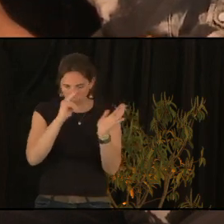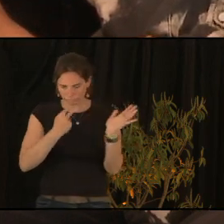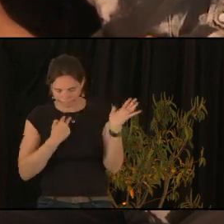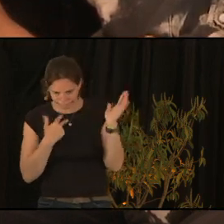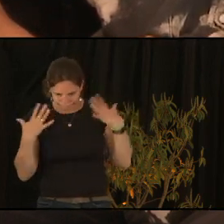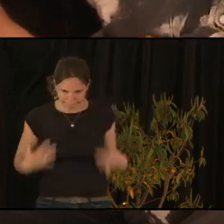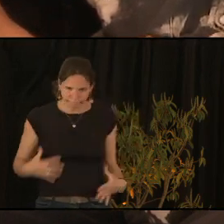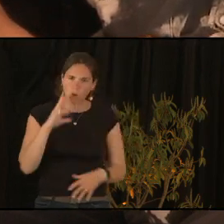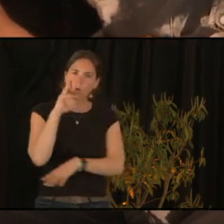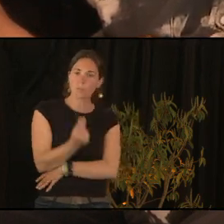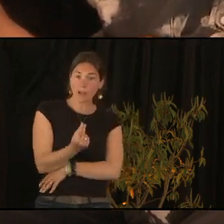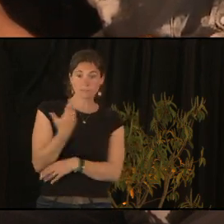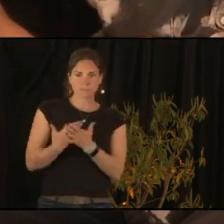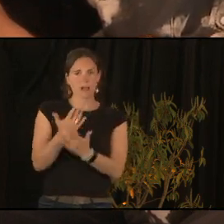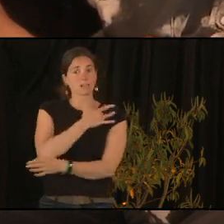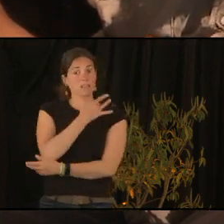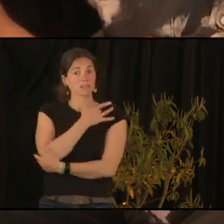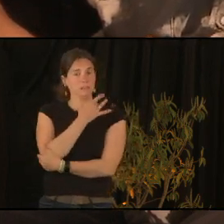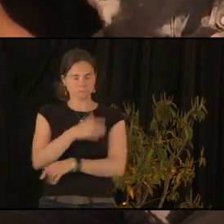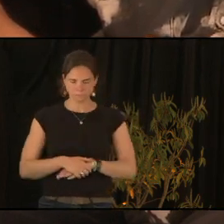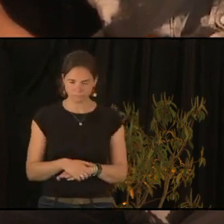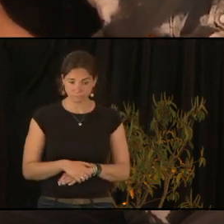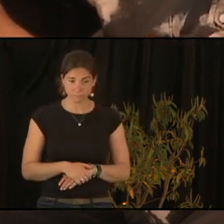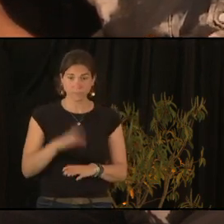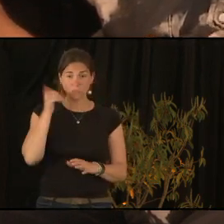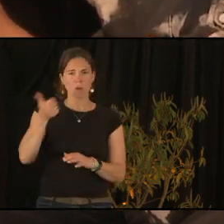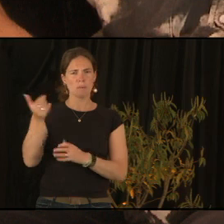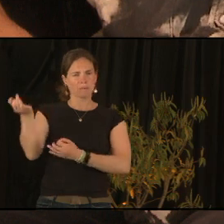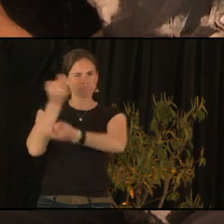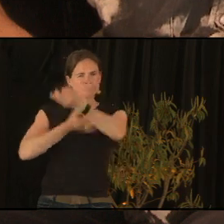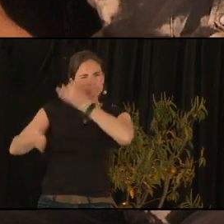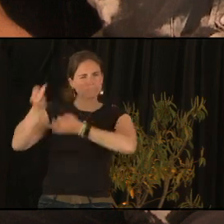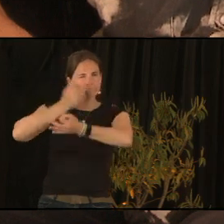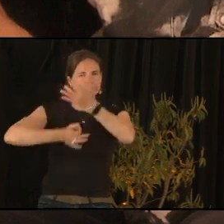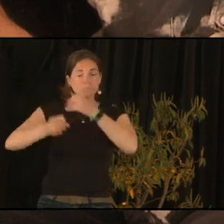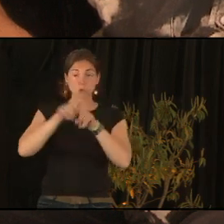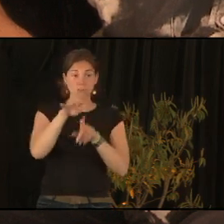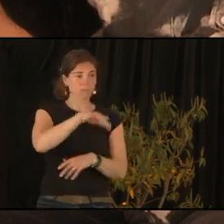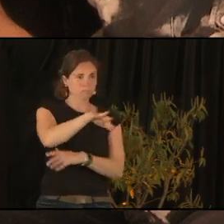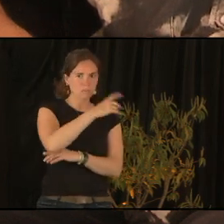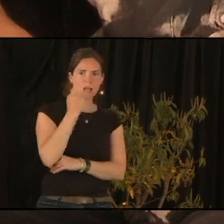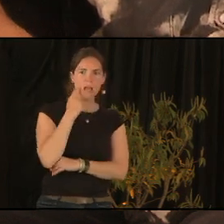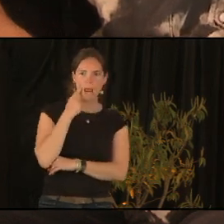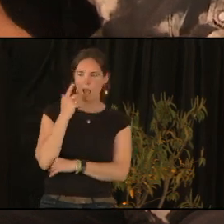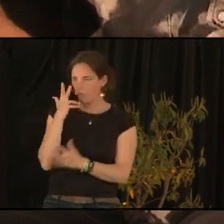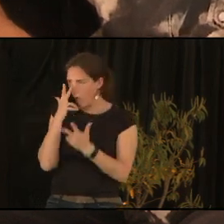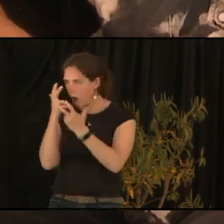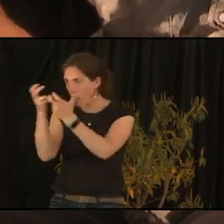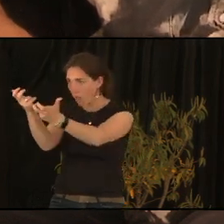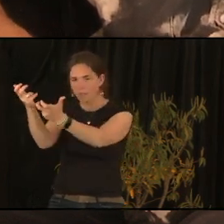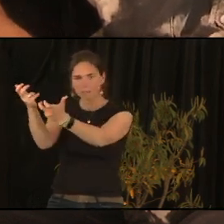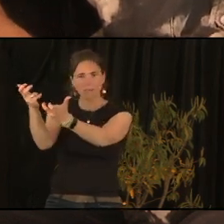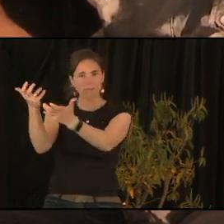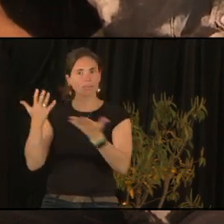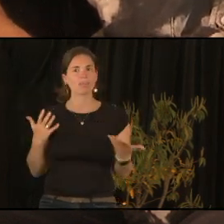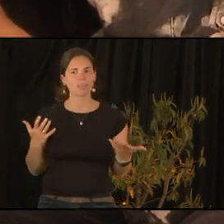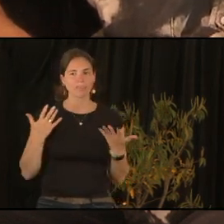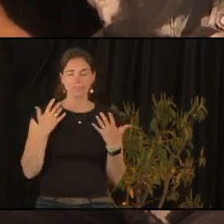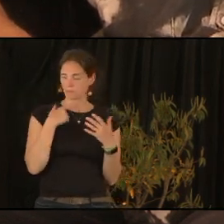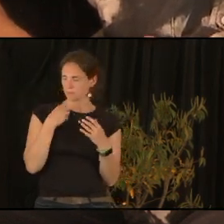donc ça m'intéressait beaucoup. Et je me rappelle encore de la façon dont il en a parlé, d'ailleurs qui a captivé les élèves, ce qui était quand même un très bon signe.